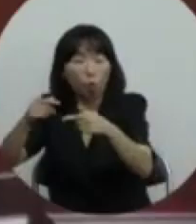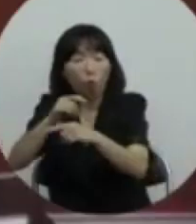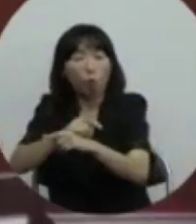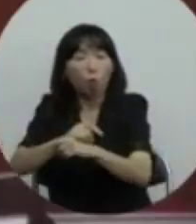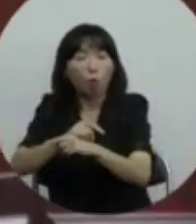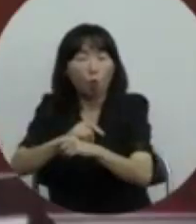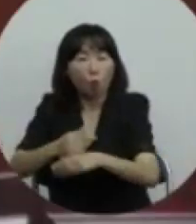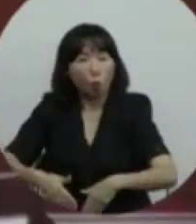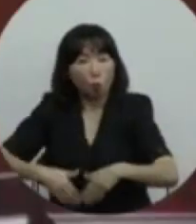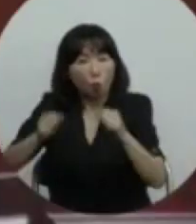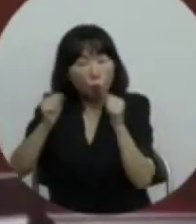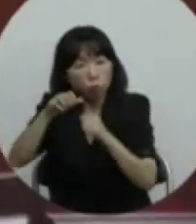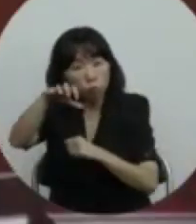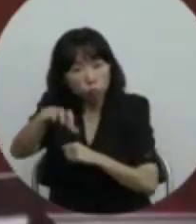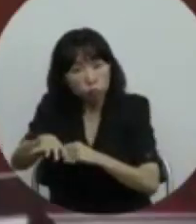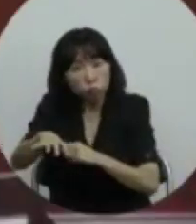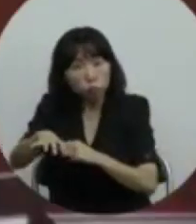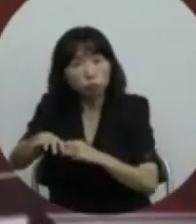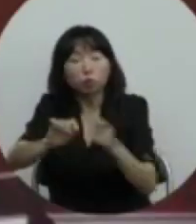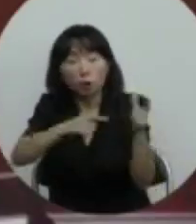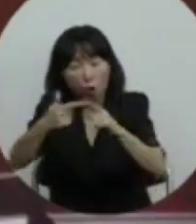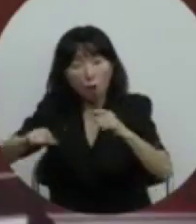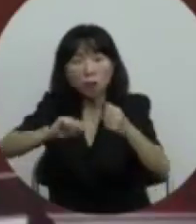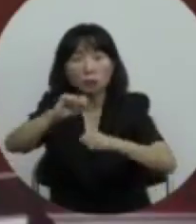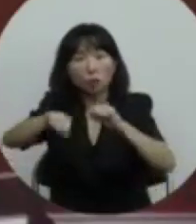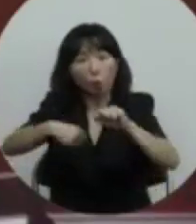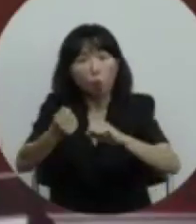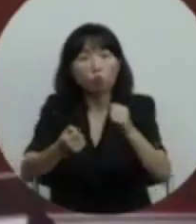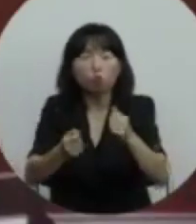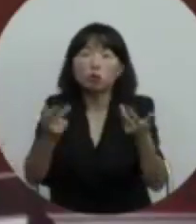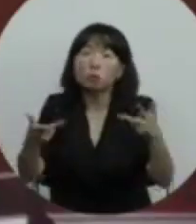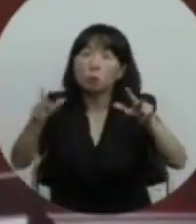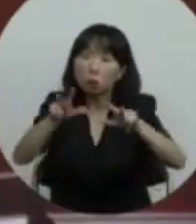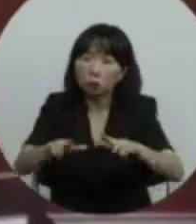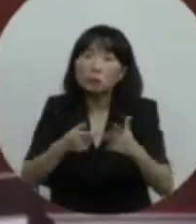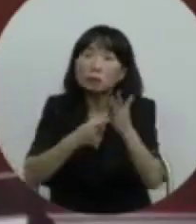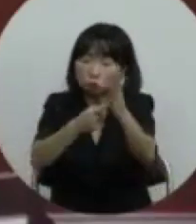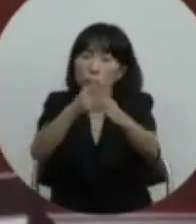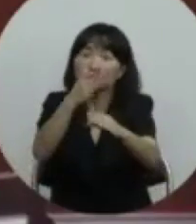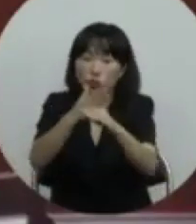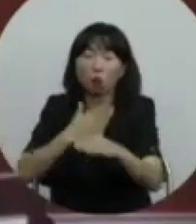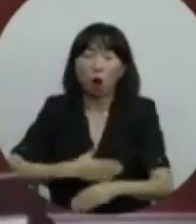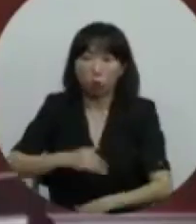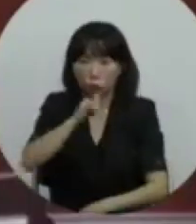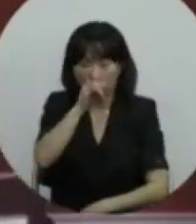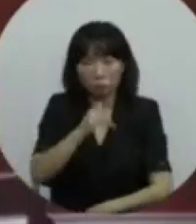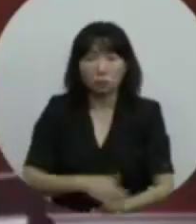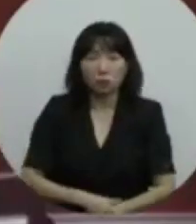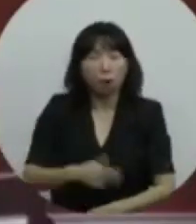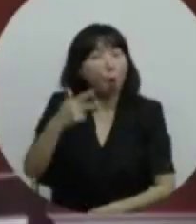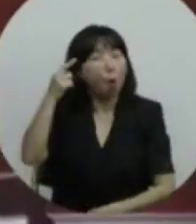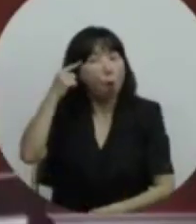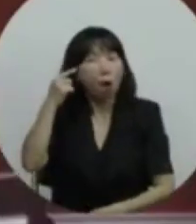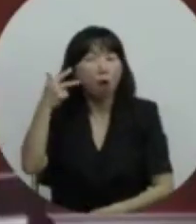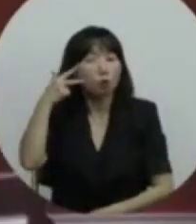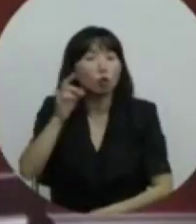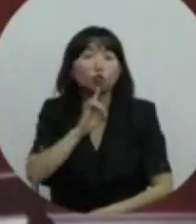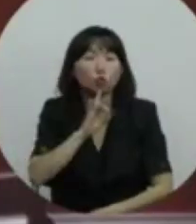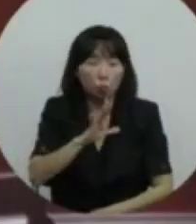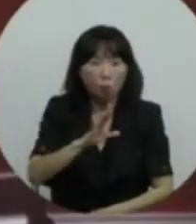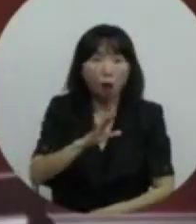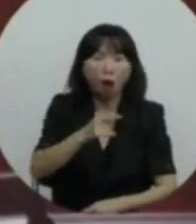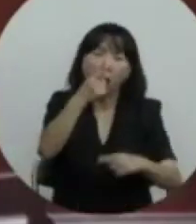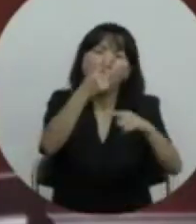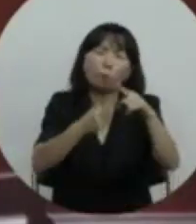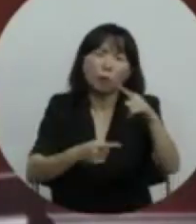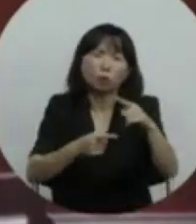반려동물 테마파크를 추진하고 있는 것으로 알고 있습니다. 왜 여주만 이렇게